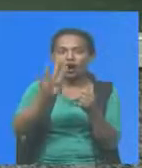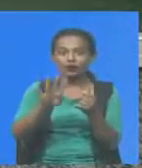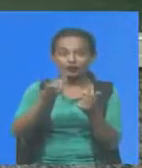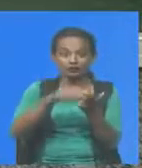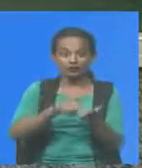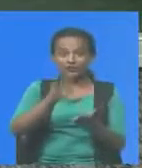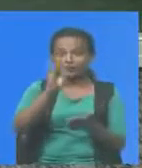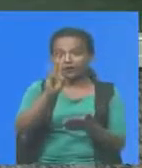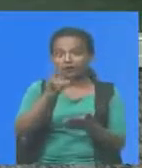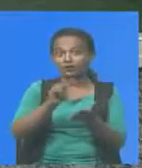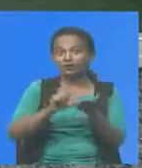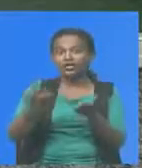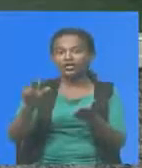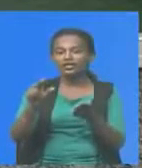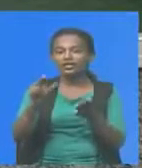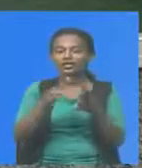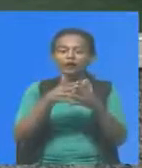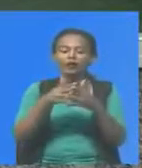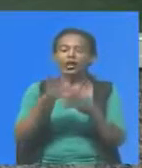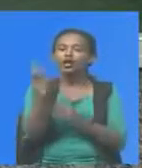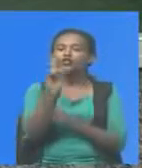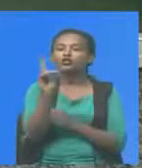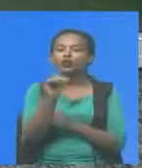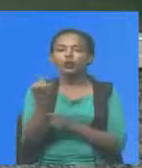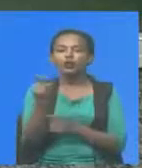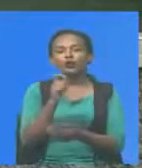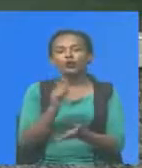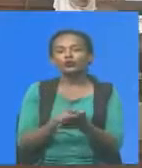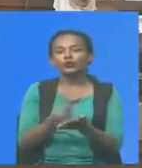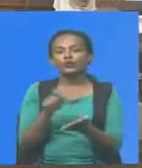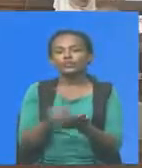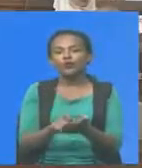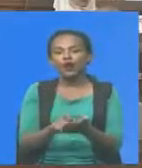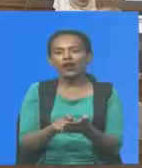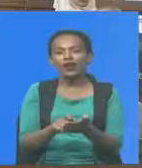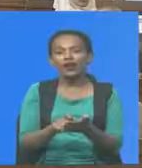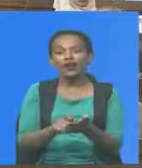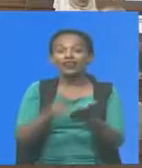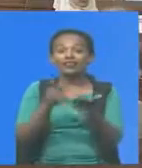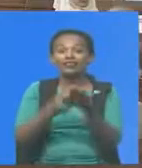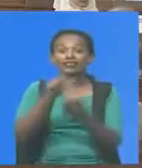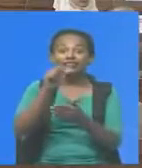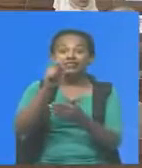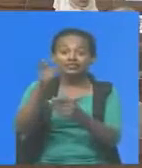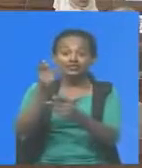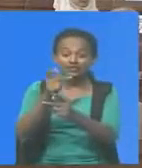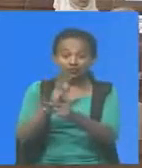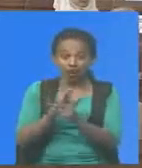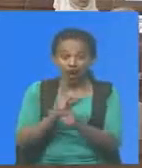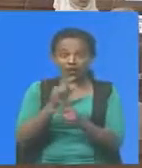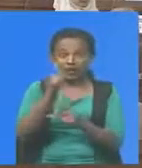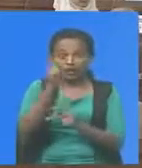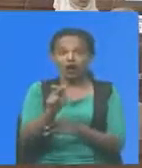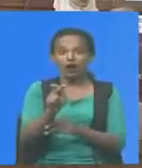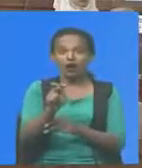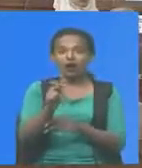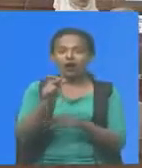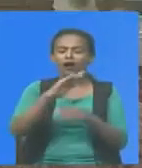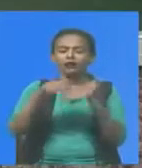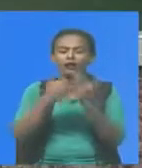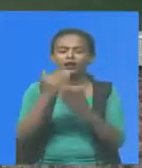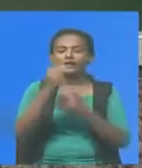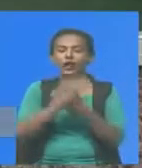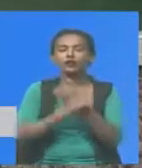24.7 ቢሊዮን የአሜሪካን ዶላር ሆኖ ተመዝግቧል። ይህ ዕዳ አጠቃላይ የሀገሪቱ ዕዳ